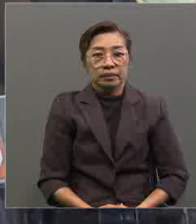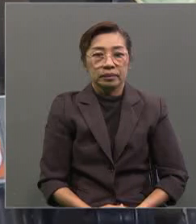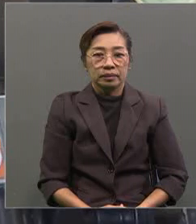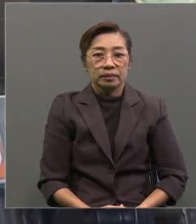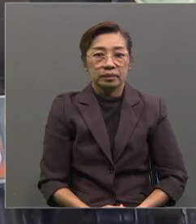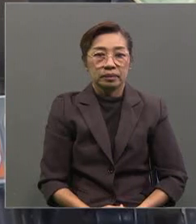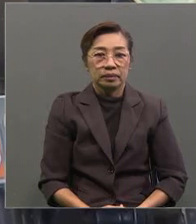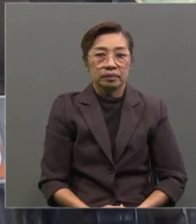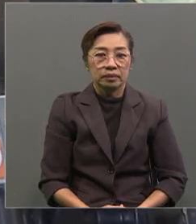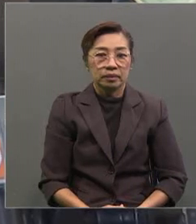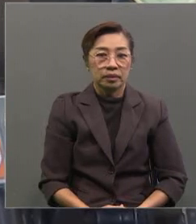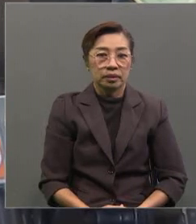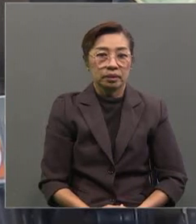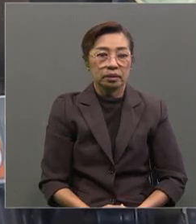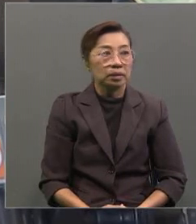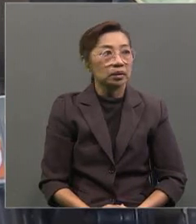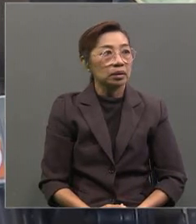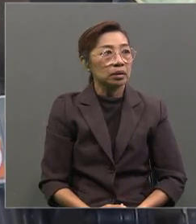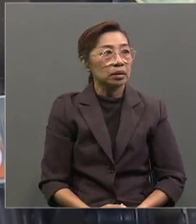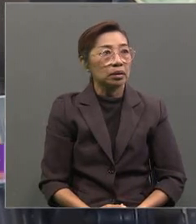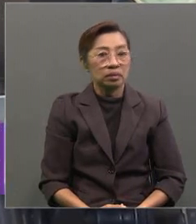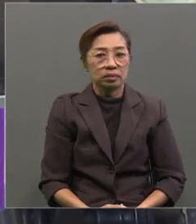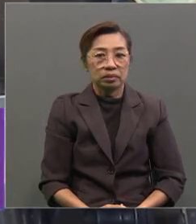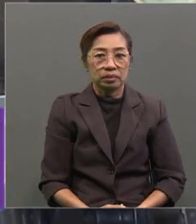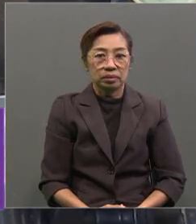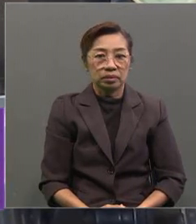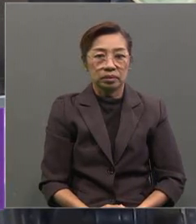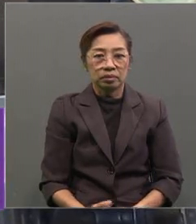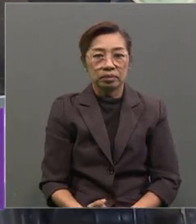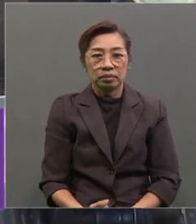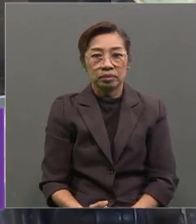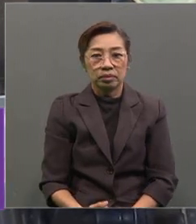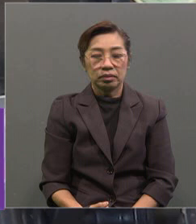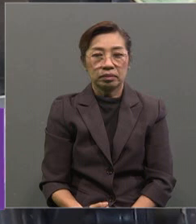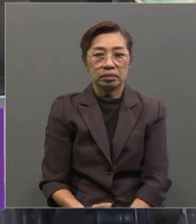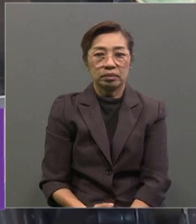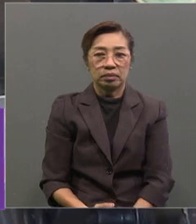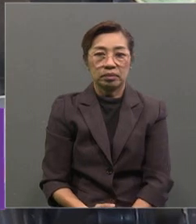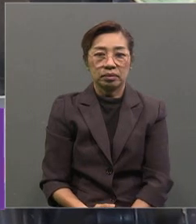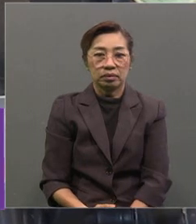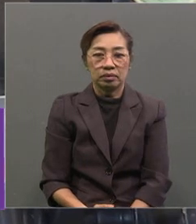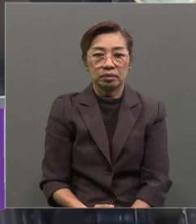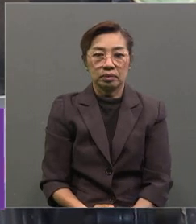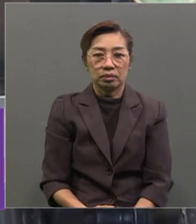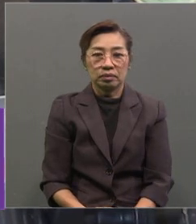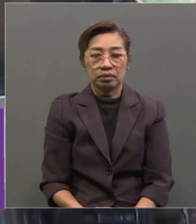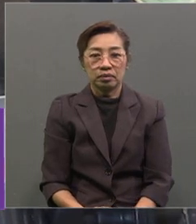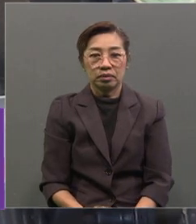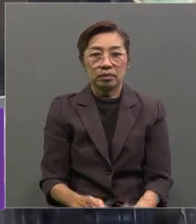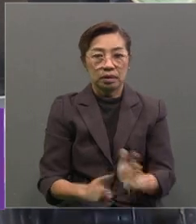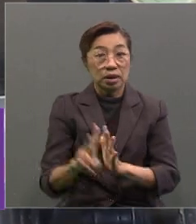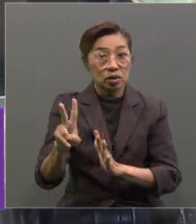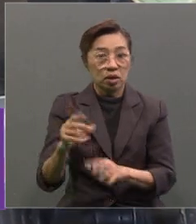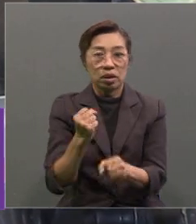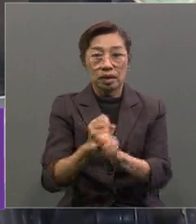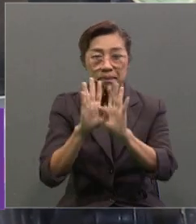พี่ก็สั่งการลงไปนะบอกว่ามันทำเคสอย่างเงี้ยเป็นเคสที่สองแหละที่